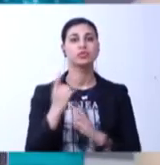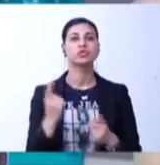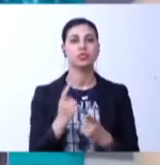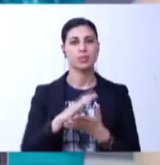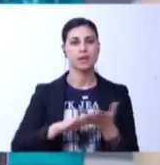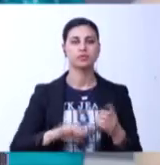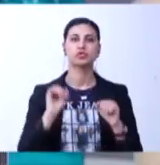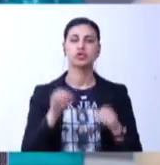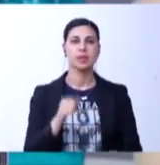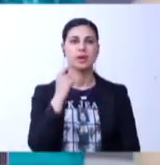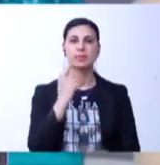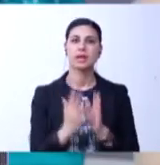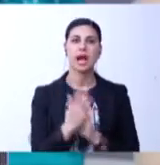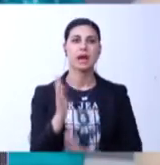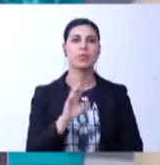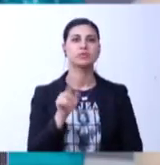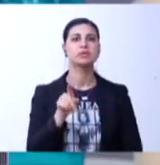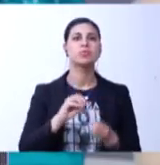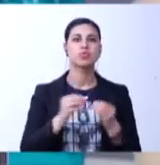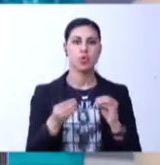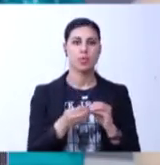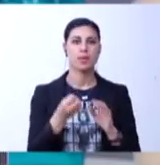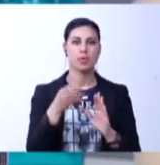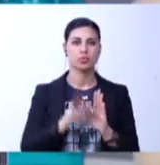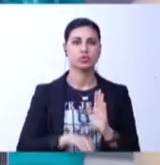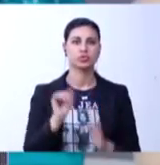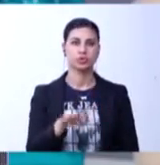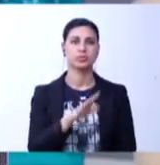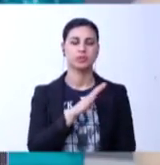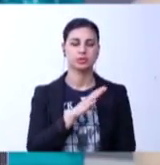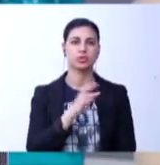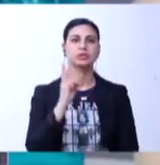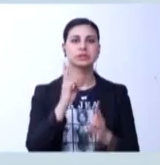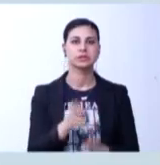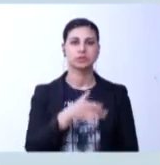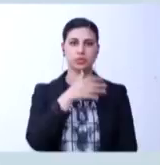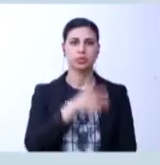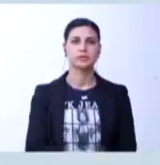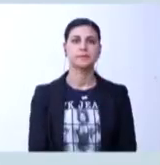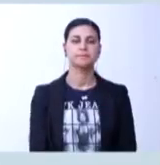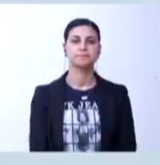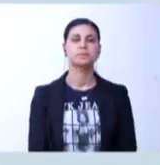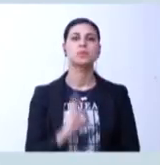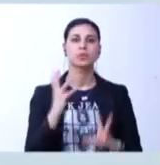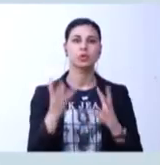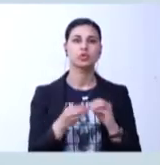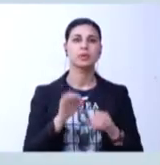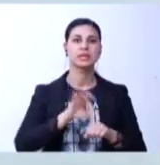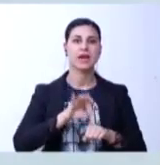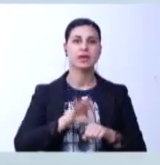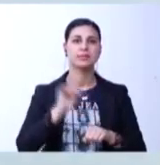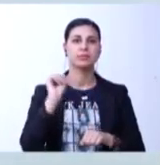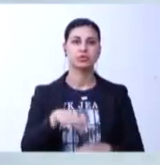ჩვეულებრივად გამითარდეს, შეიძლება იქ რაღაცა პათოლოგიას შევხვდეთ ტრავმის შემდეგ. ნინო, ზოგადმა დაავადებამ